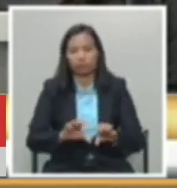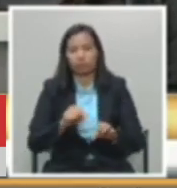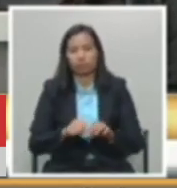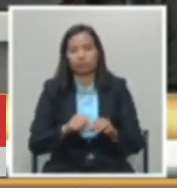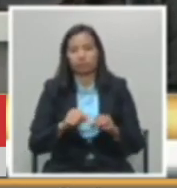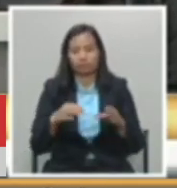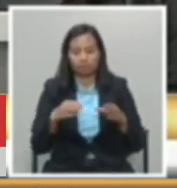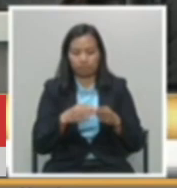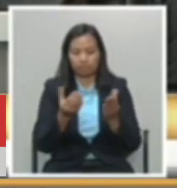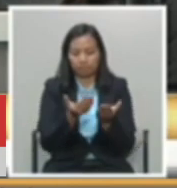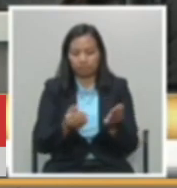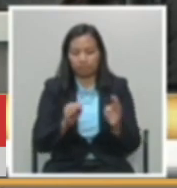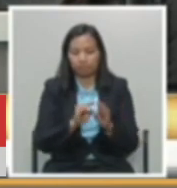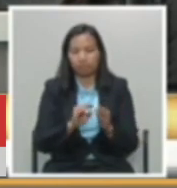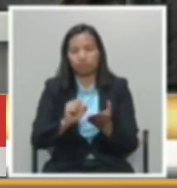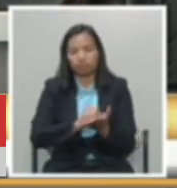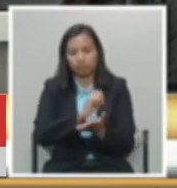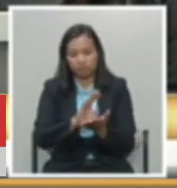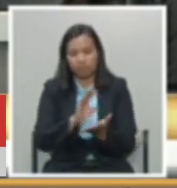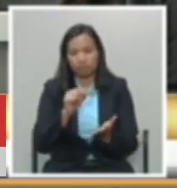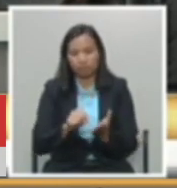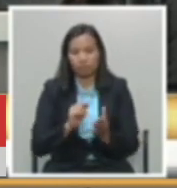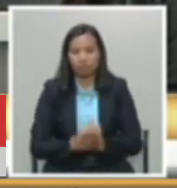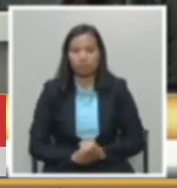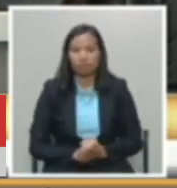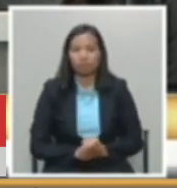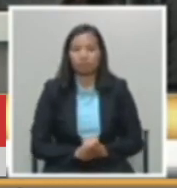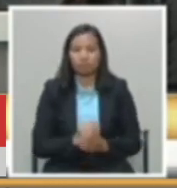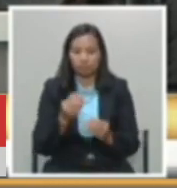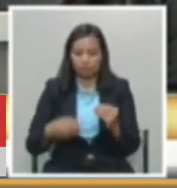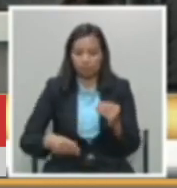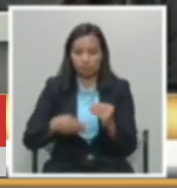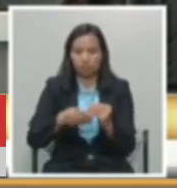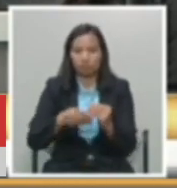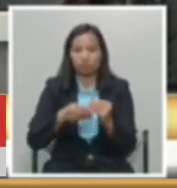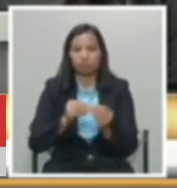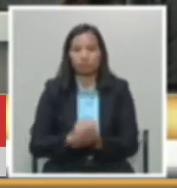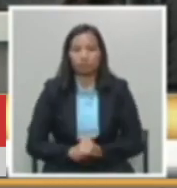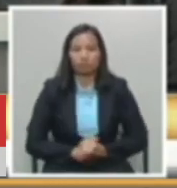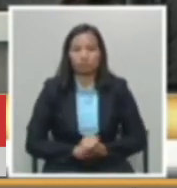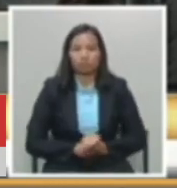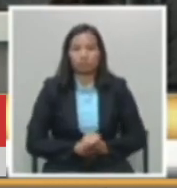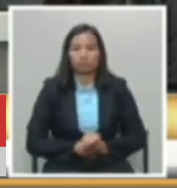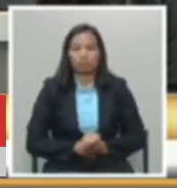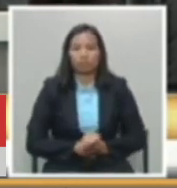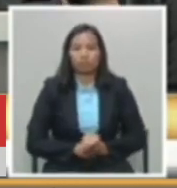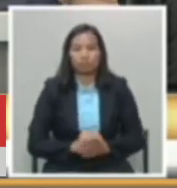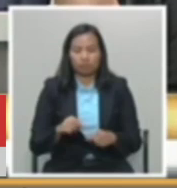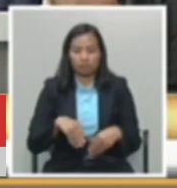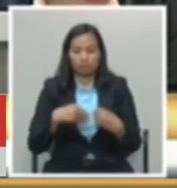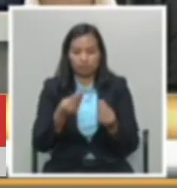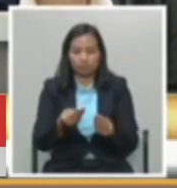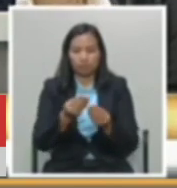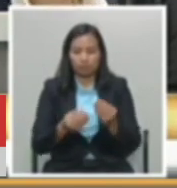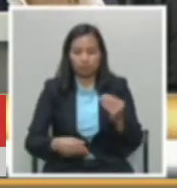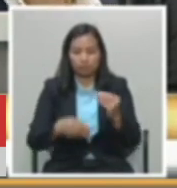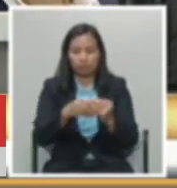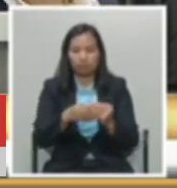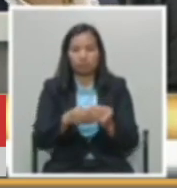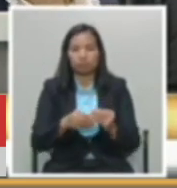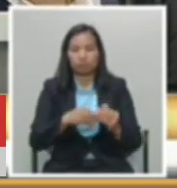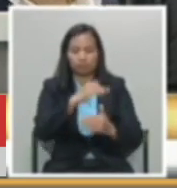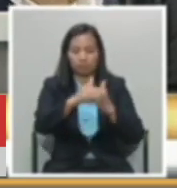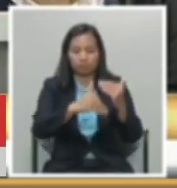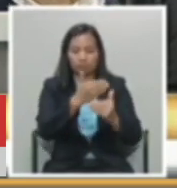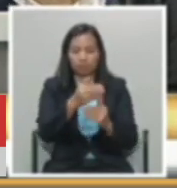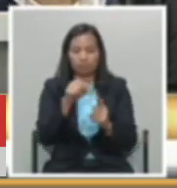ะเพราะนั้นดิฉันยังคิดว่าควรจะเพิ่มงบประมาณโดยให้เพิ่มไปในศูนย์พัฒนาตำบ